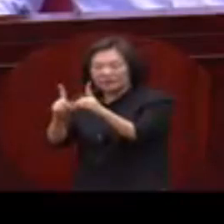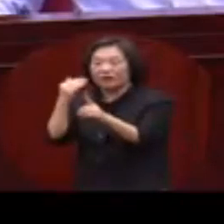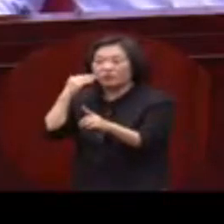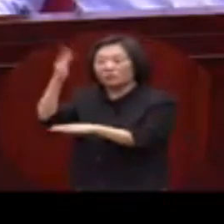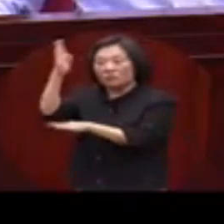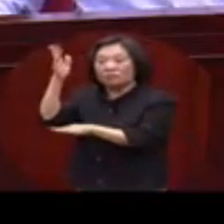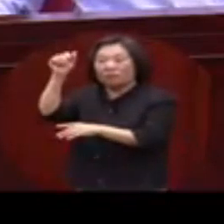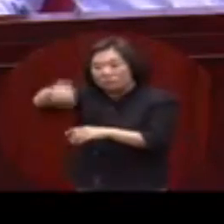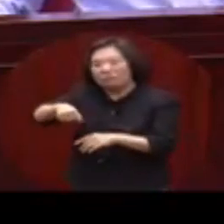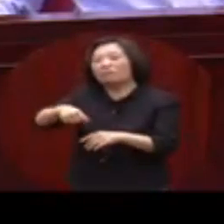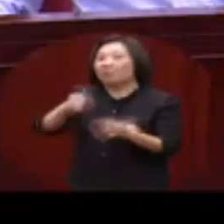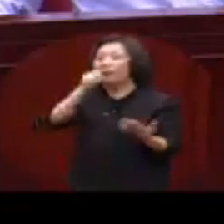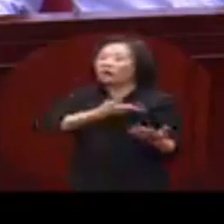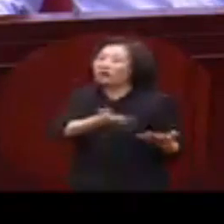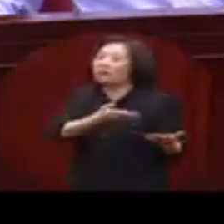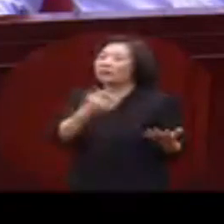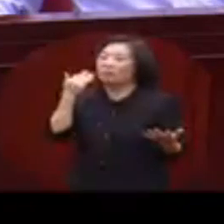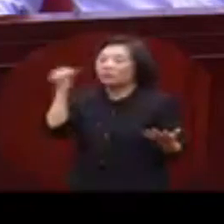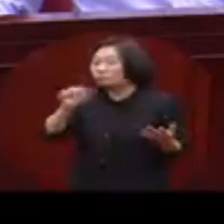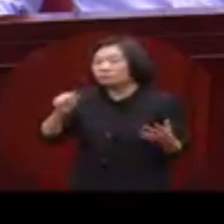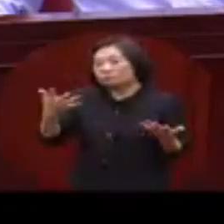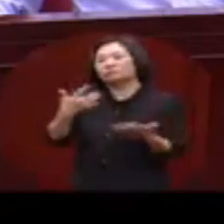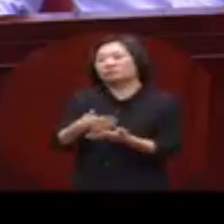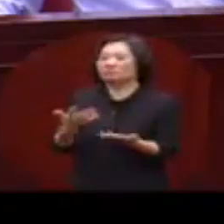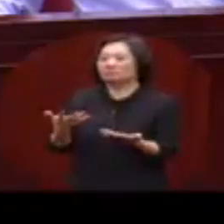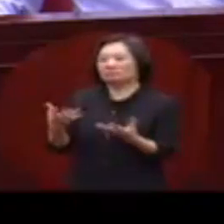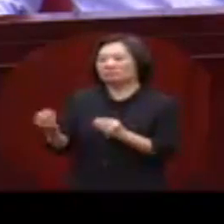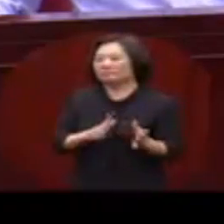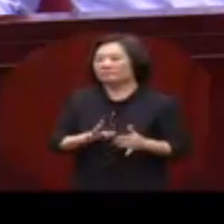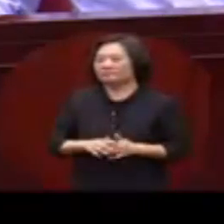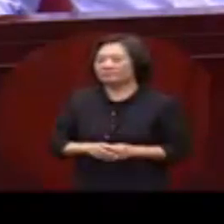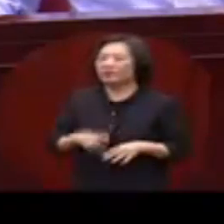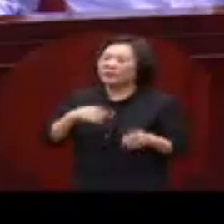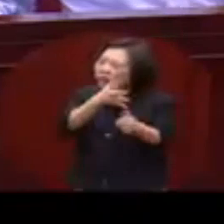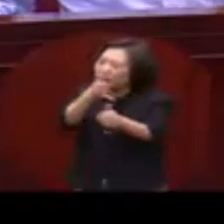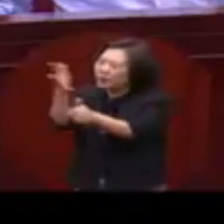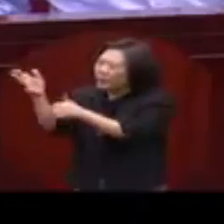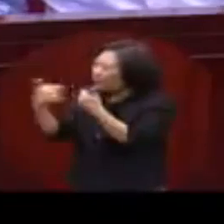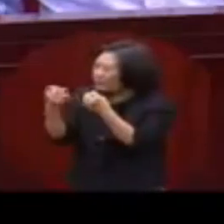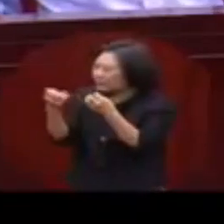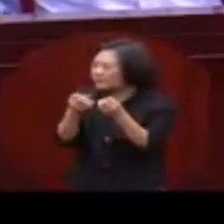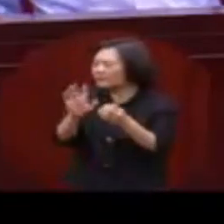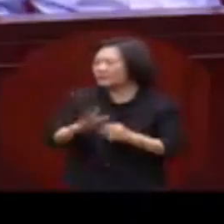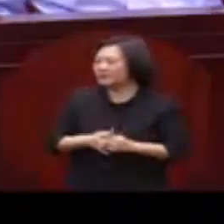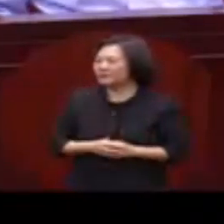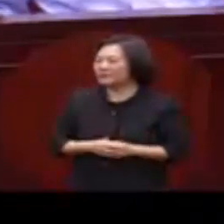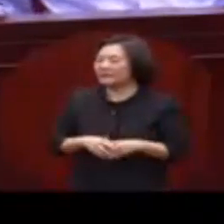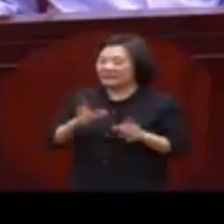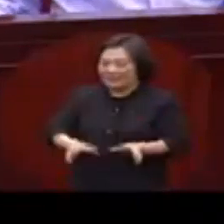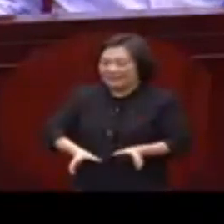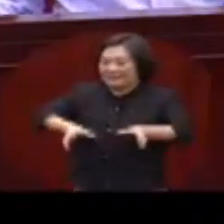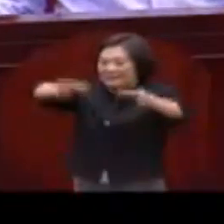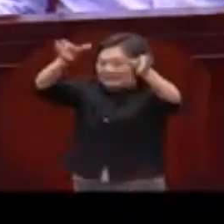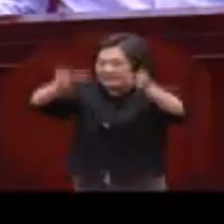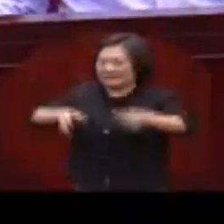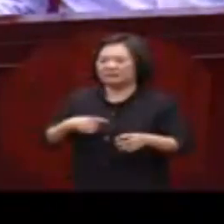认定他中资也没有理，我就下一个投资者，你那下一个得标者，我就开始跟他议价。所以是这样的在这个双子星，台北市政